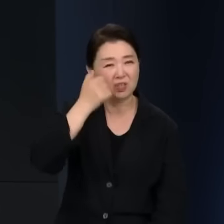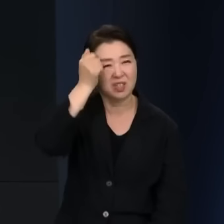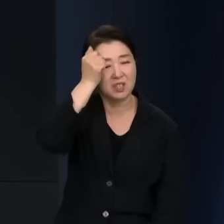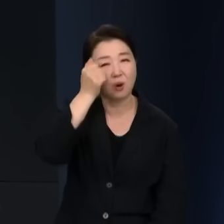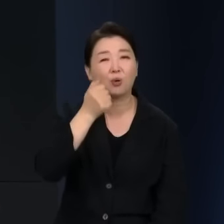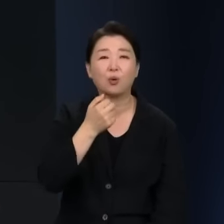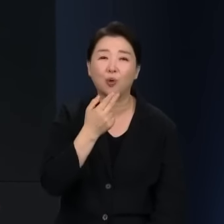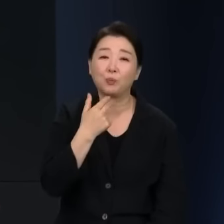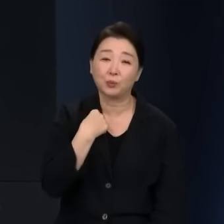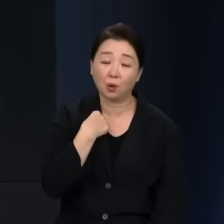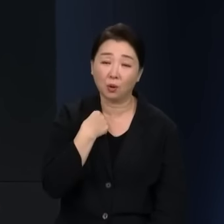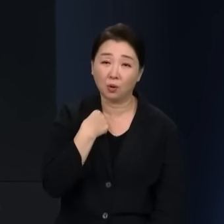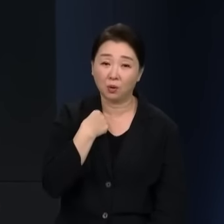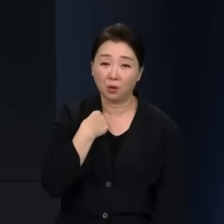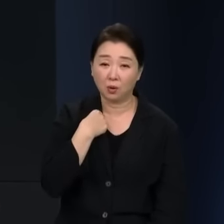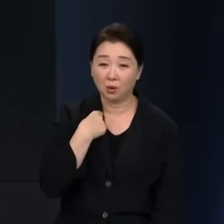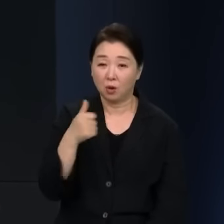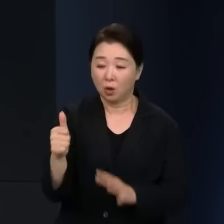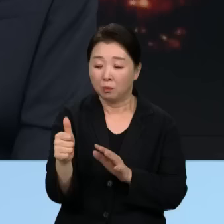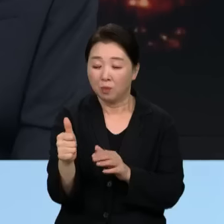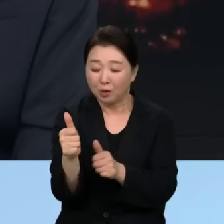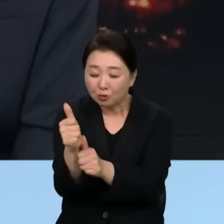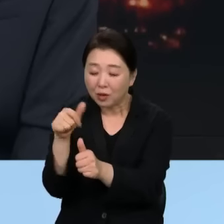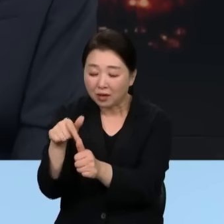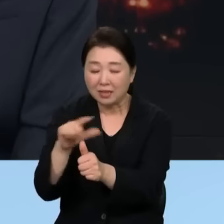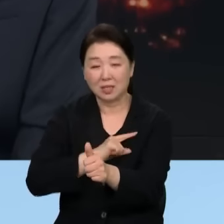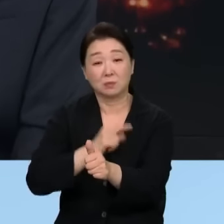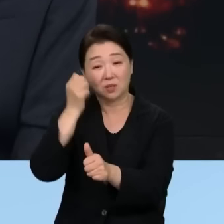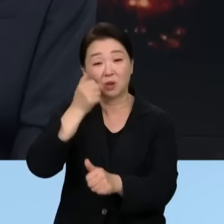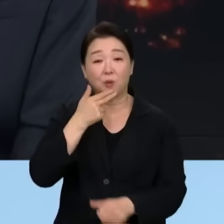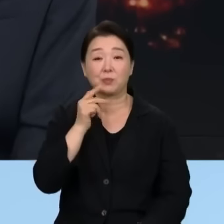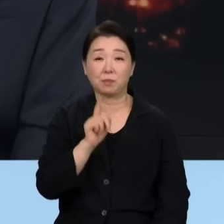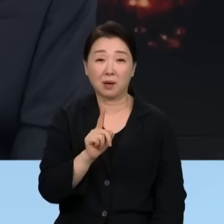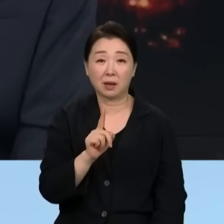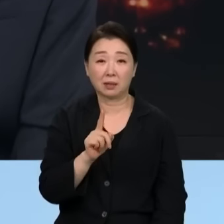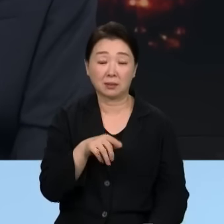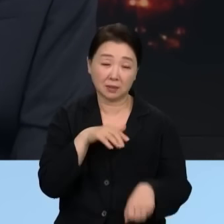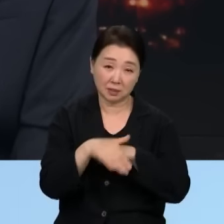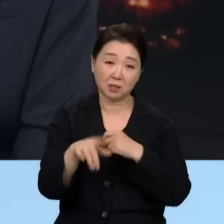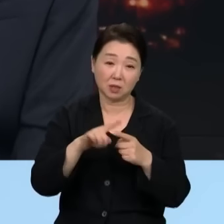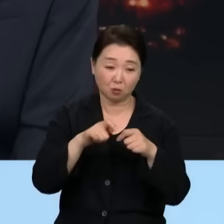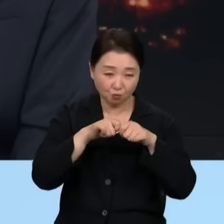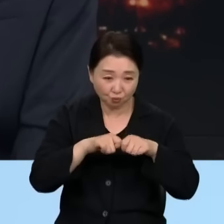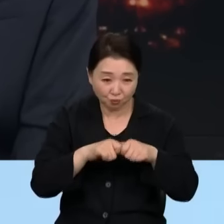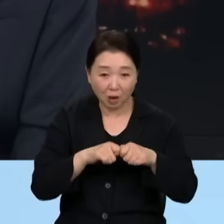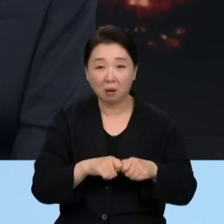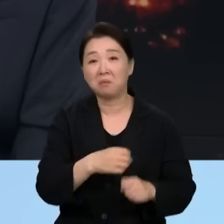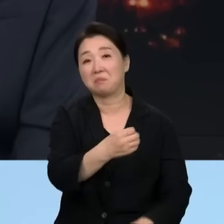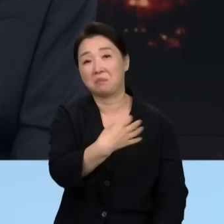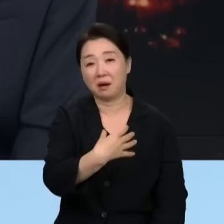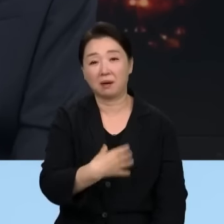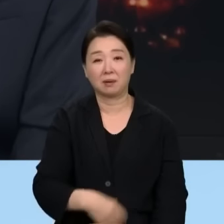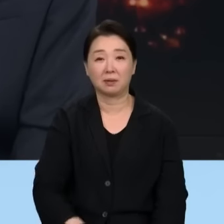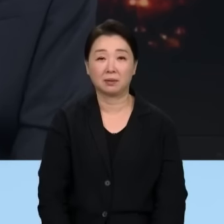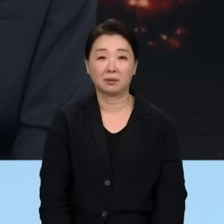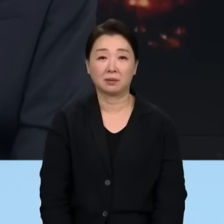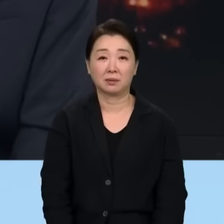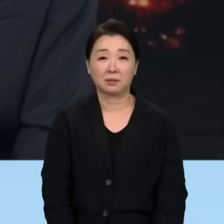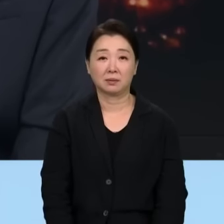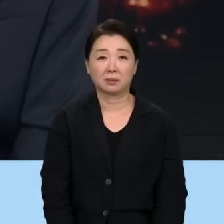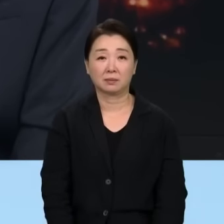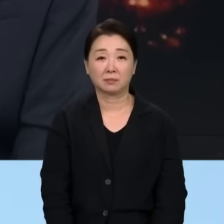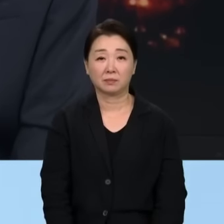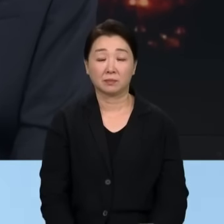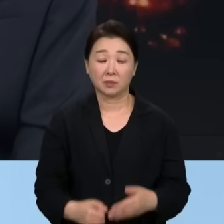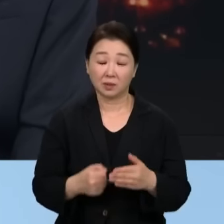있지 않습니다 아 수행원의 이름이 기억이 안 난다는죠 예 근데 이제 그런 식으로까지 구체적으로 다 얘기를 하셨기 때문에 뭐